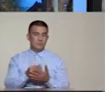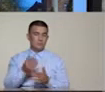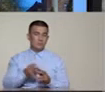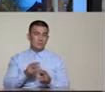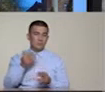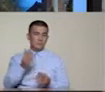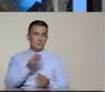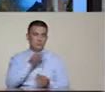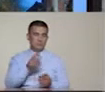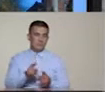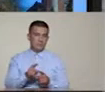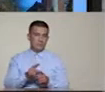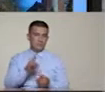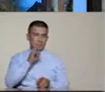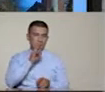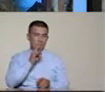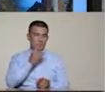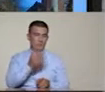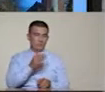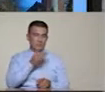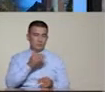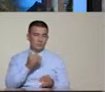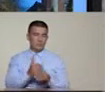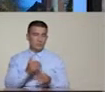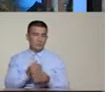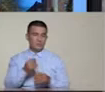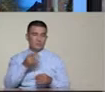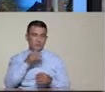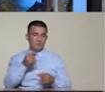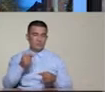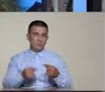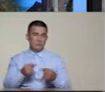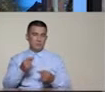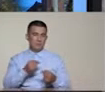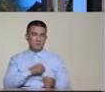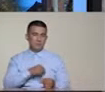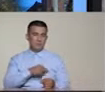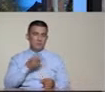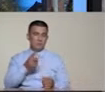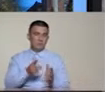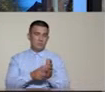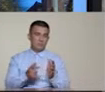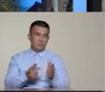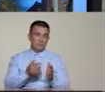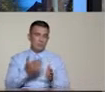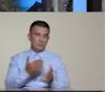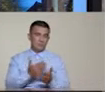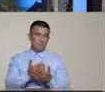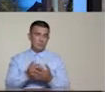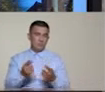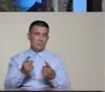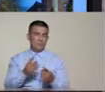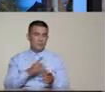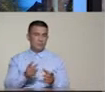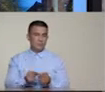ham Samarqand shahrining yoshi bilan unchalik farq qilmas ekan. 2700 yilligi nishonlangan